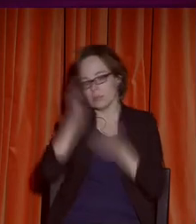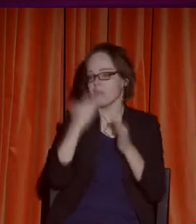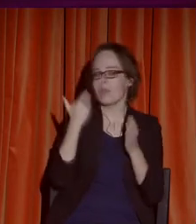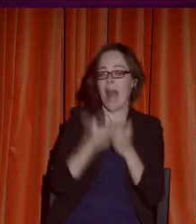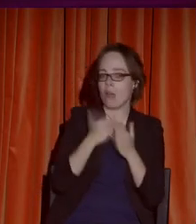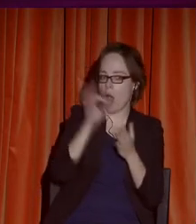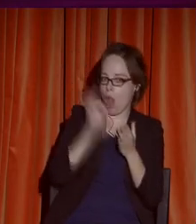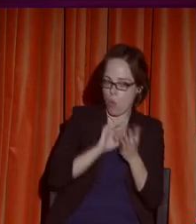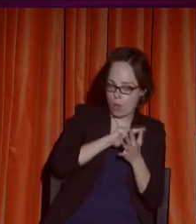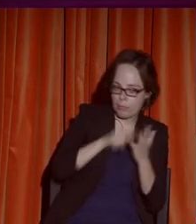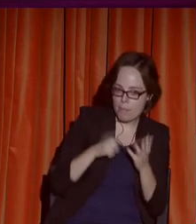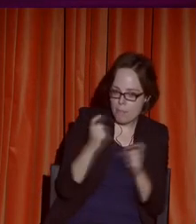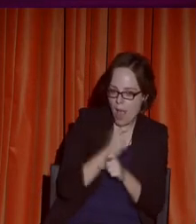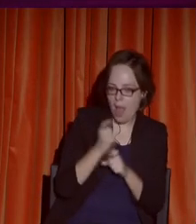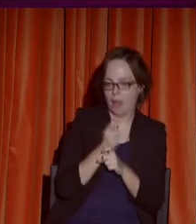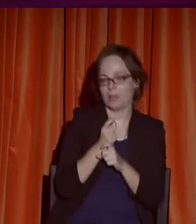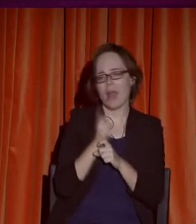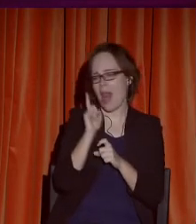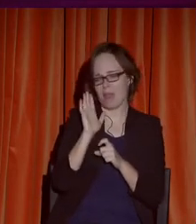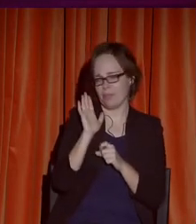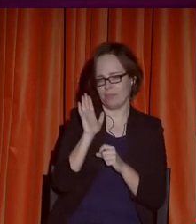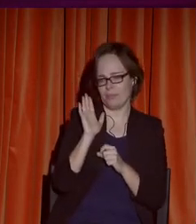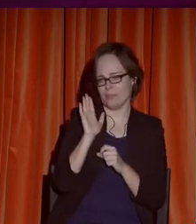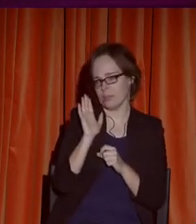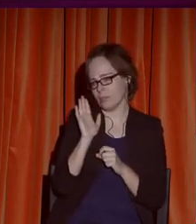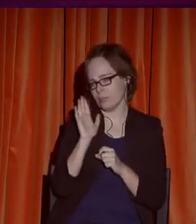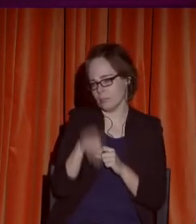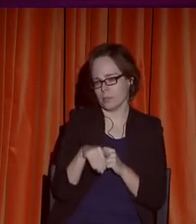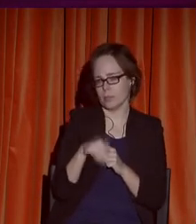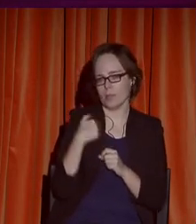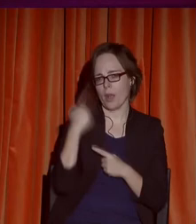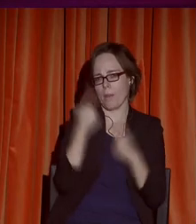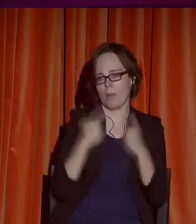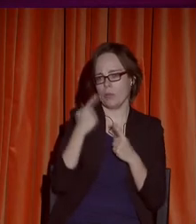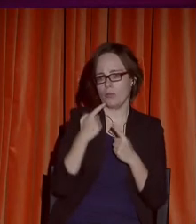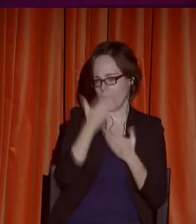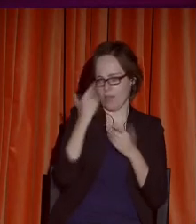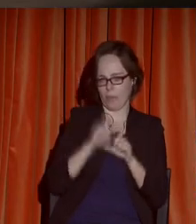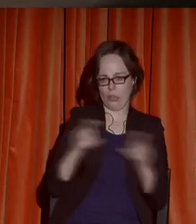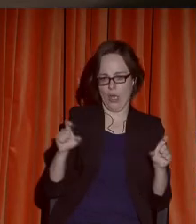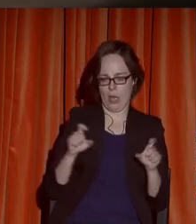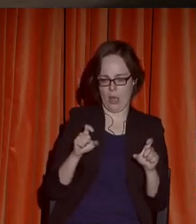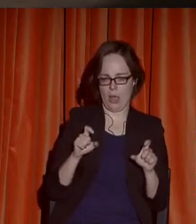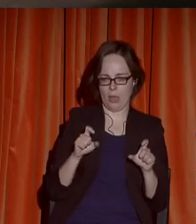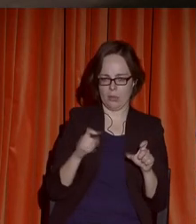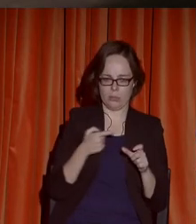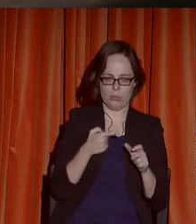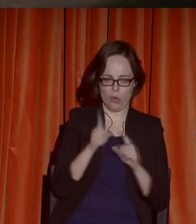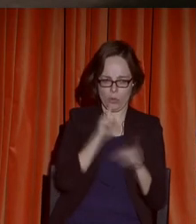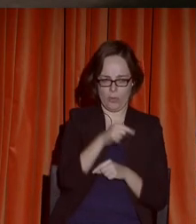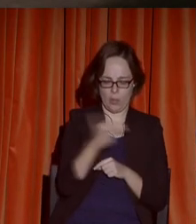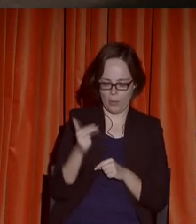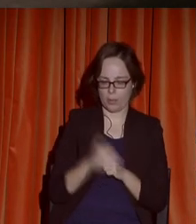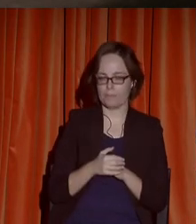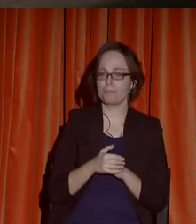państwa i tak dalej, ale to być może nie jest, nie wiem, czy mamy czas, żeby o tym rozmawiać. Chcę